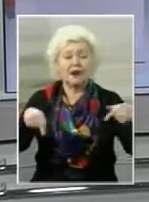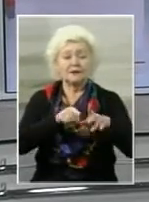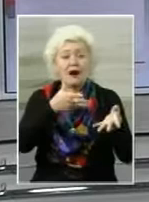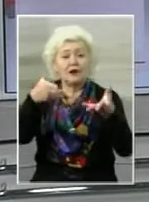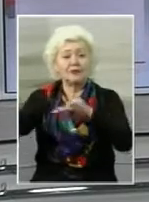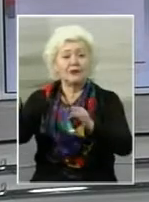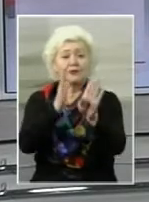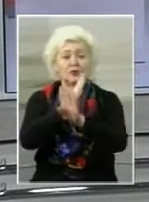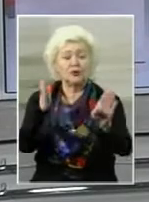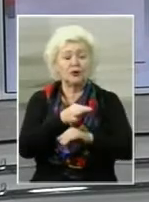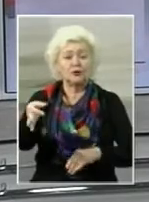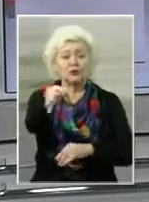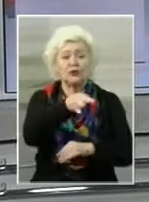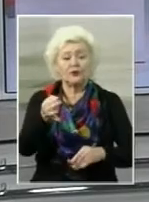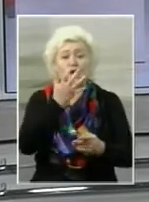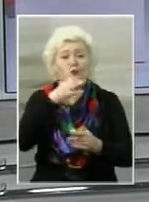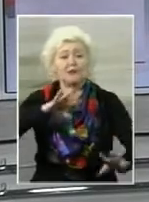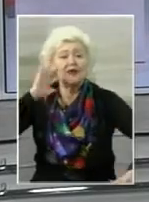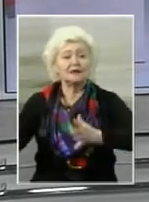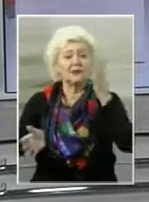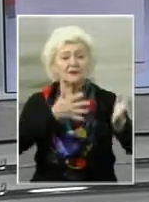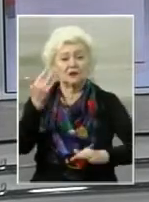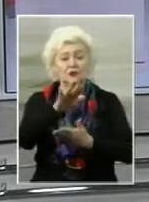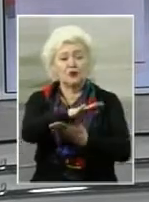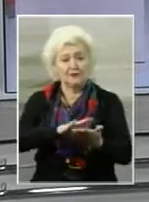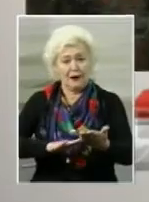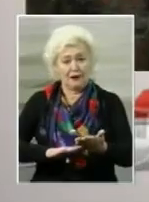вплинув на погоду в області південний циклон? Далі.